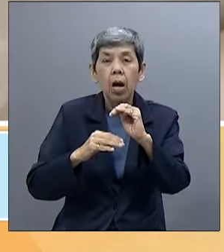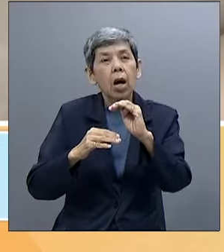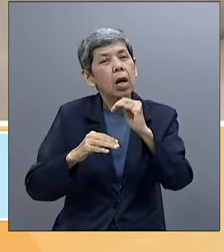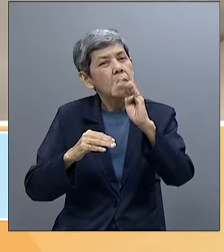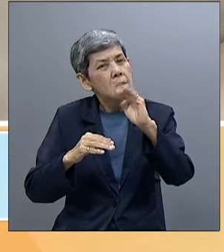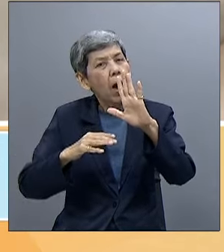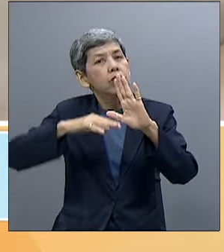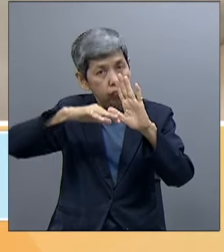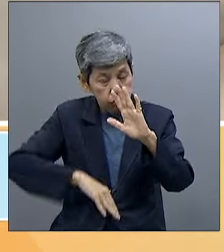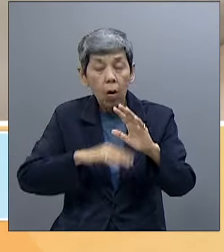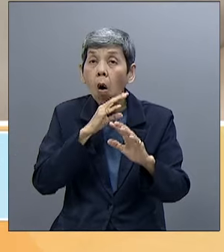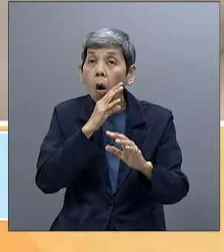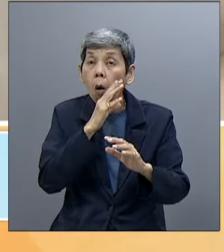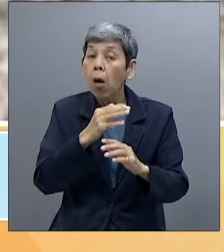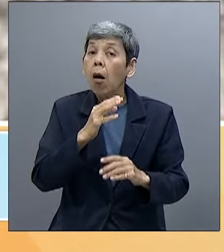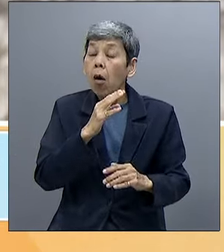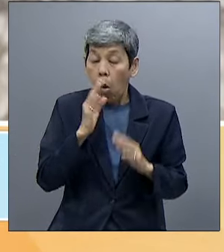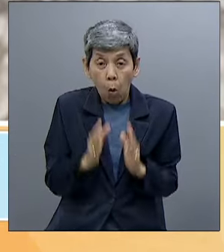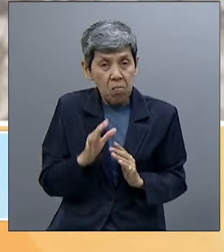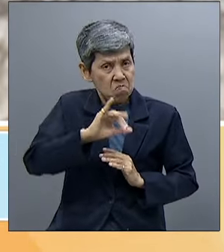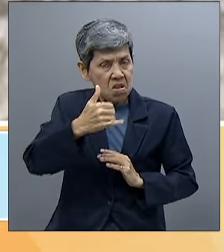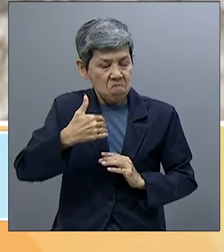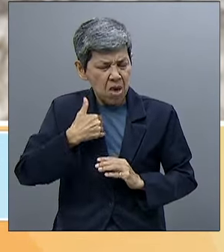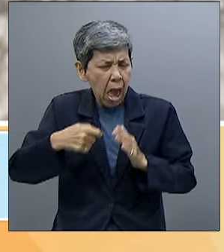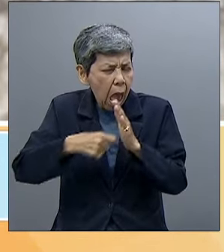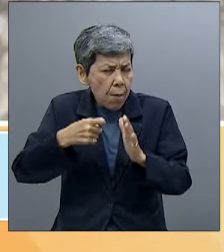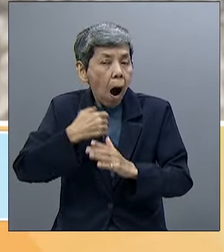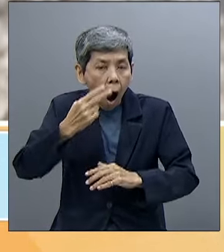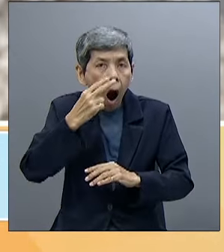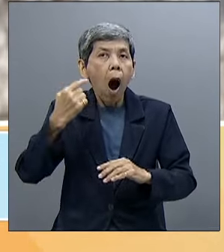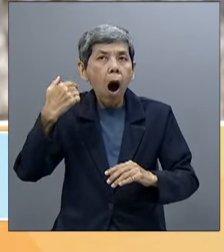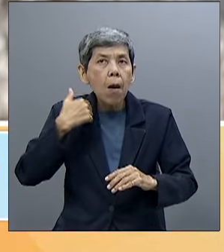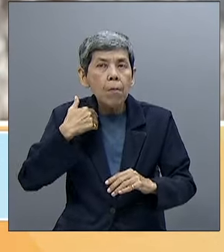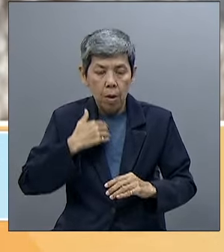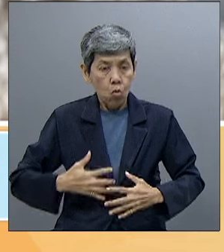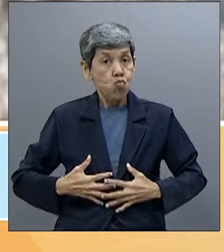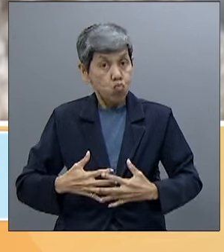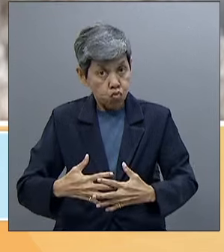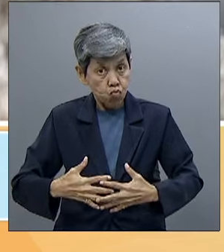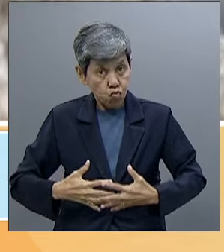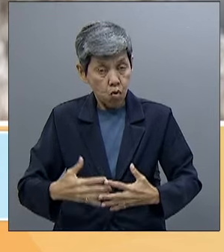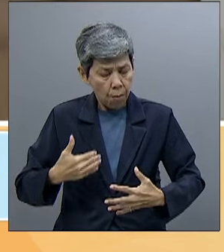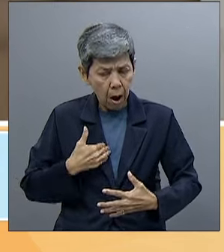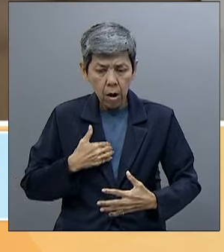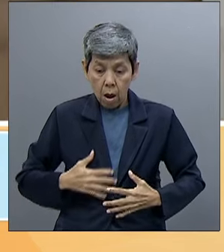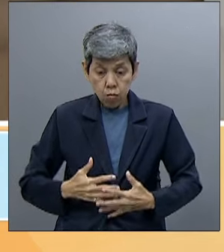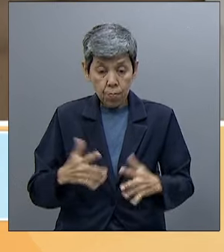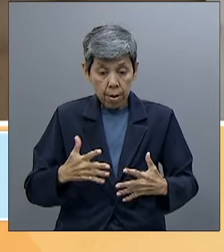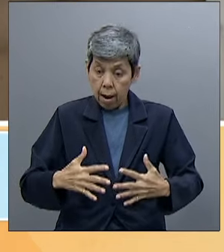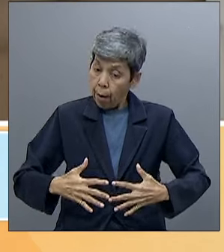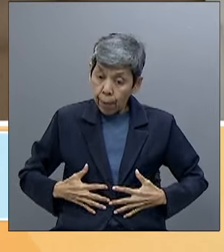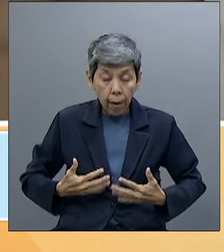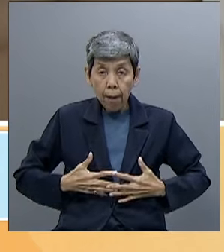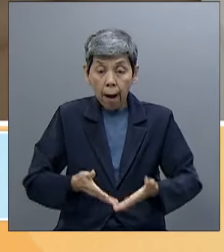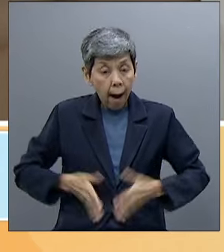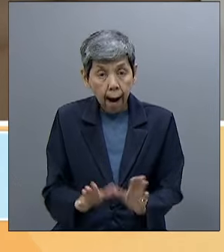ไปนะคะแต่ว่าถ้าเกิดว่าบางคนเนี่ยมีสาเหตุชัดเจนเช่นเป็นช่วงที่ตั้งครรภ์นะคะพอไม่ได้ตั้งครรภ์แล้วส่วนใหญ่อาการจะ